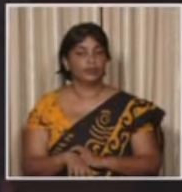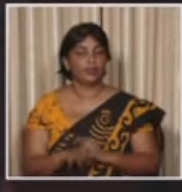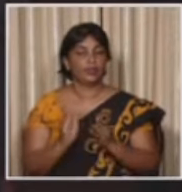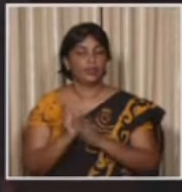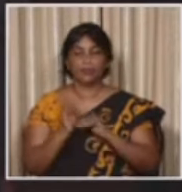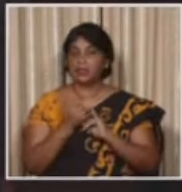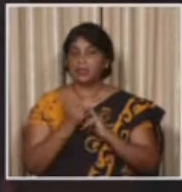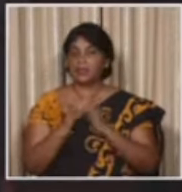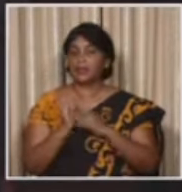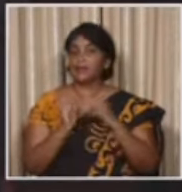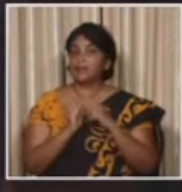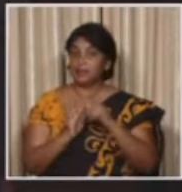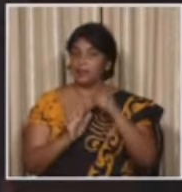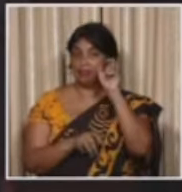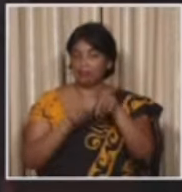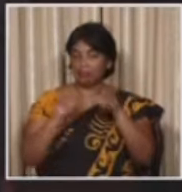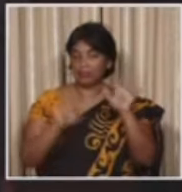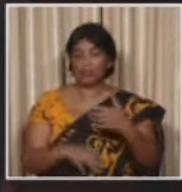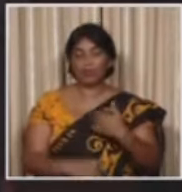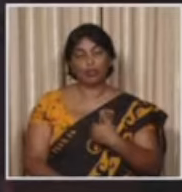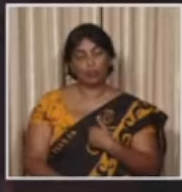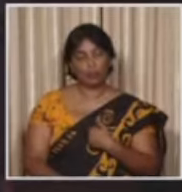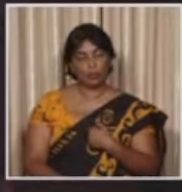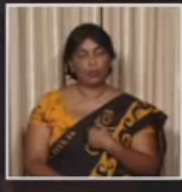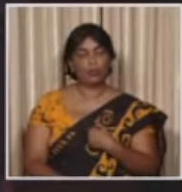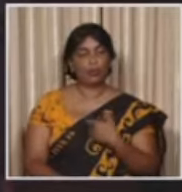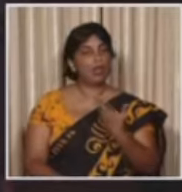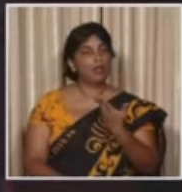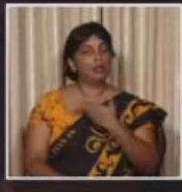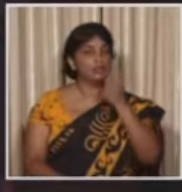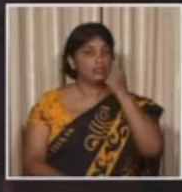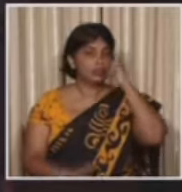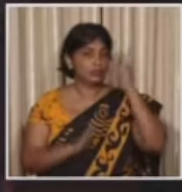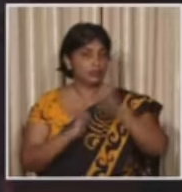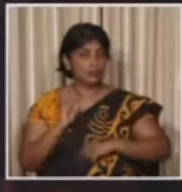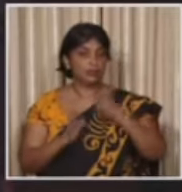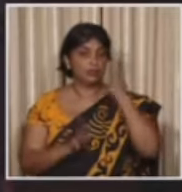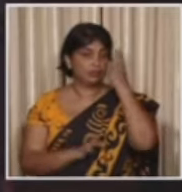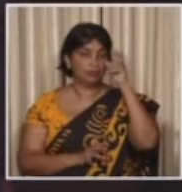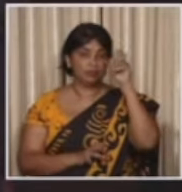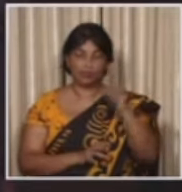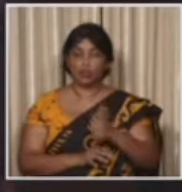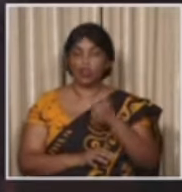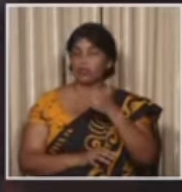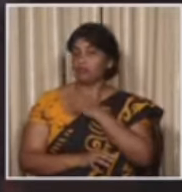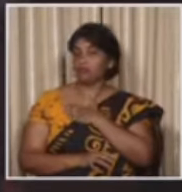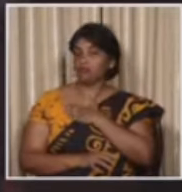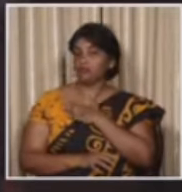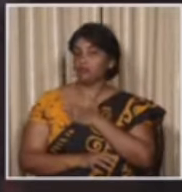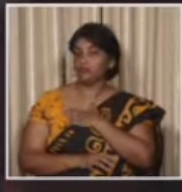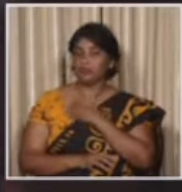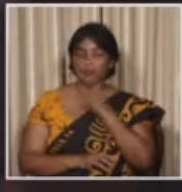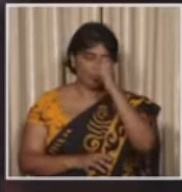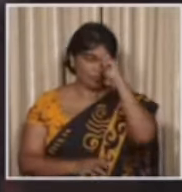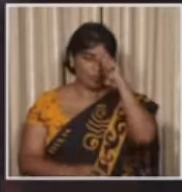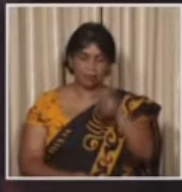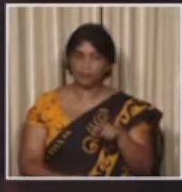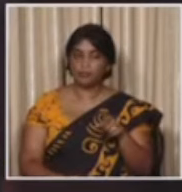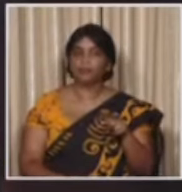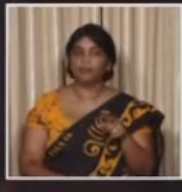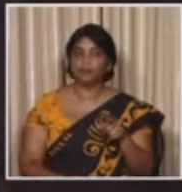MSMEs වල දුක, ඒ උගත් ජපන් ජාතික හොඳ හදවතක් තිබෙන මහත්මය